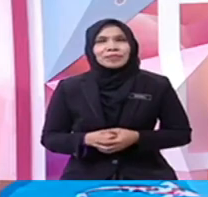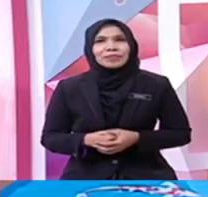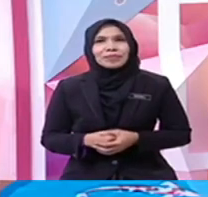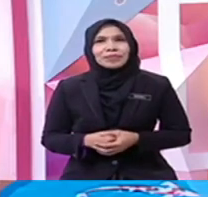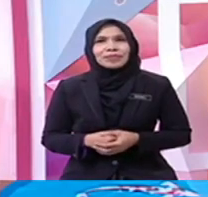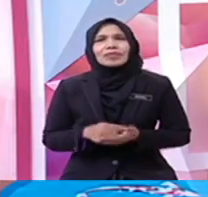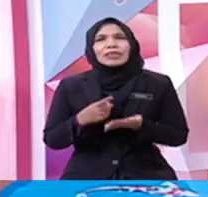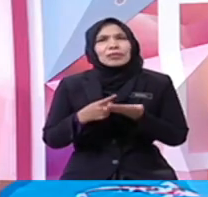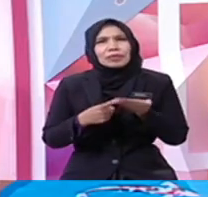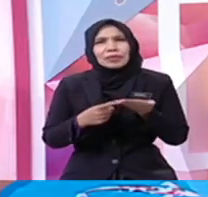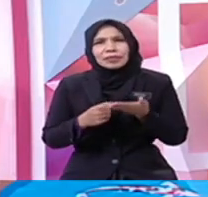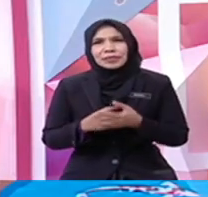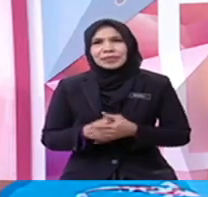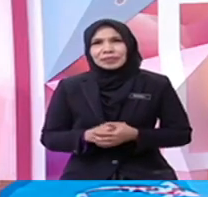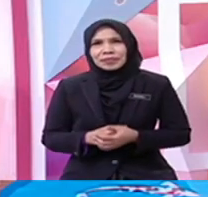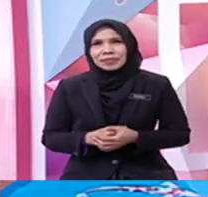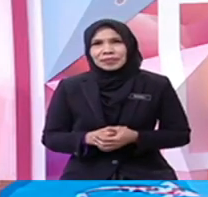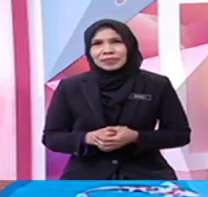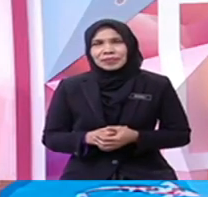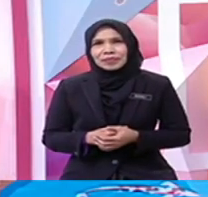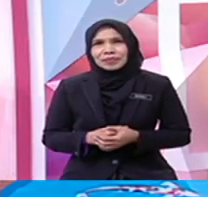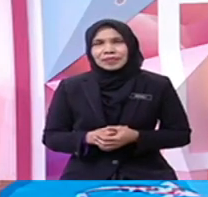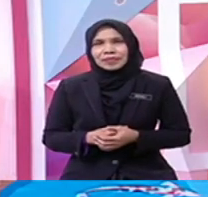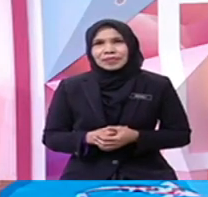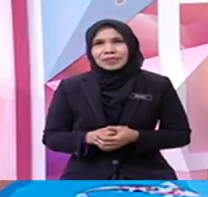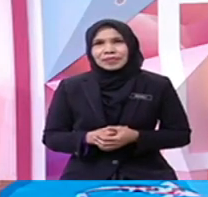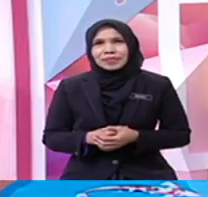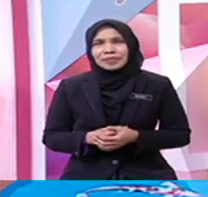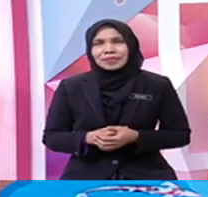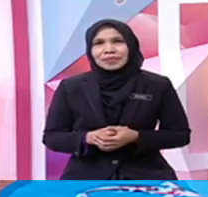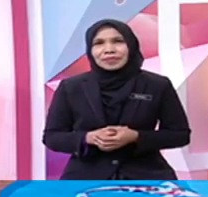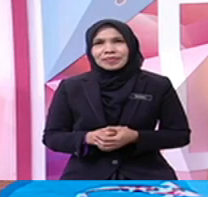menafsir koefisien nih bersedia oke